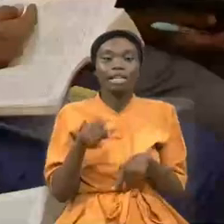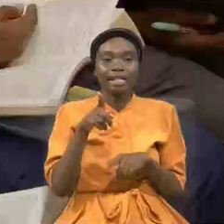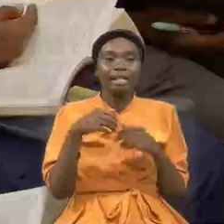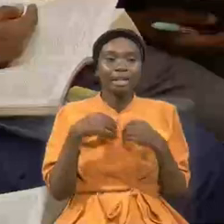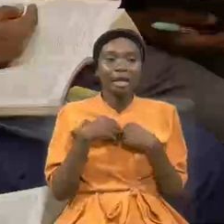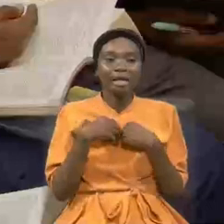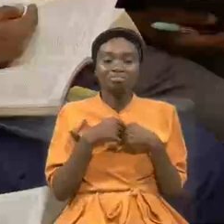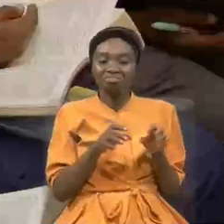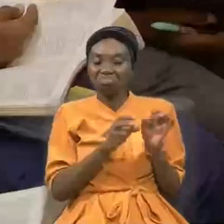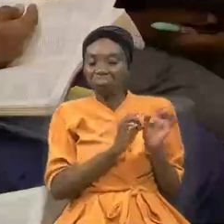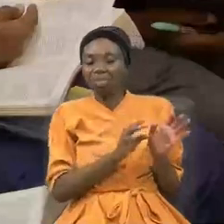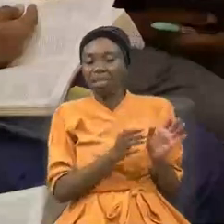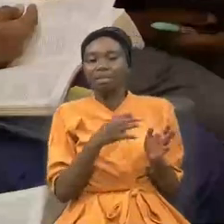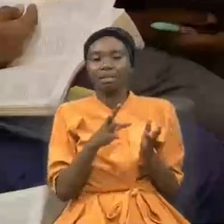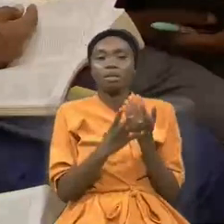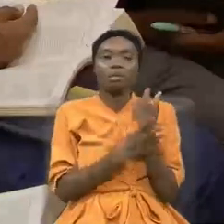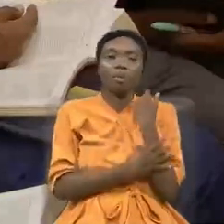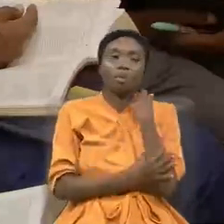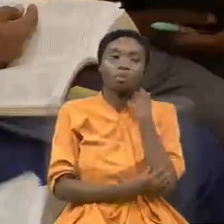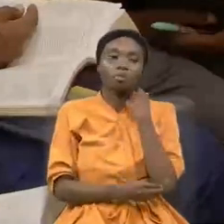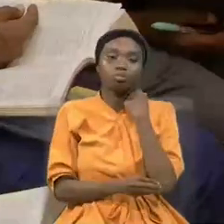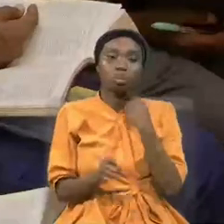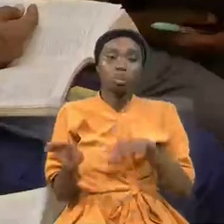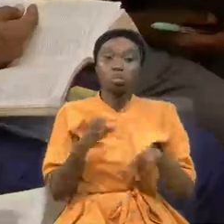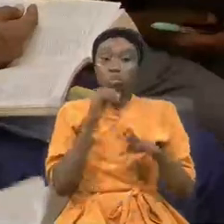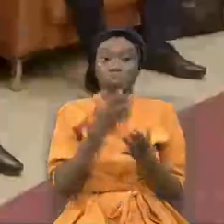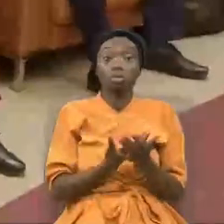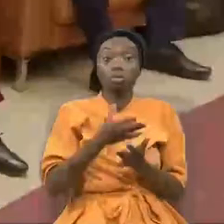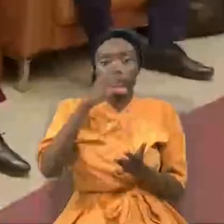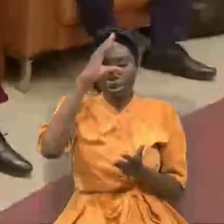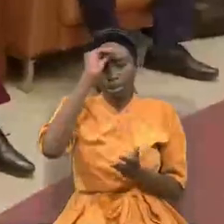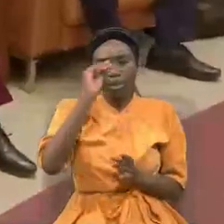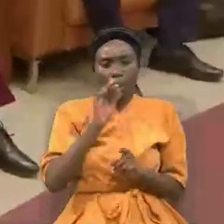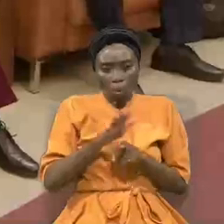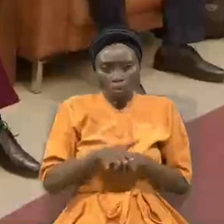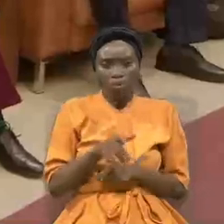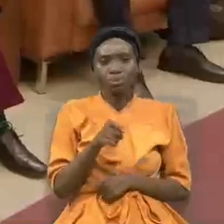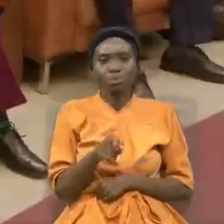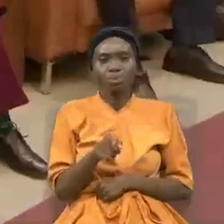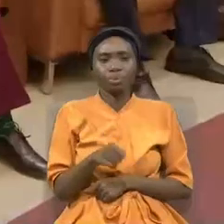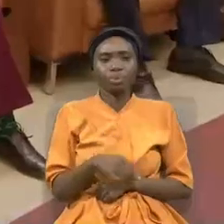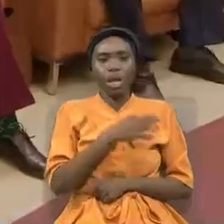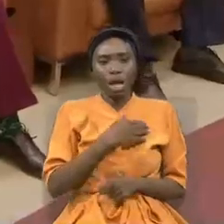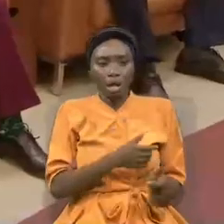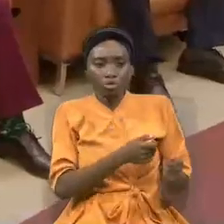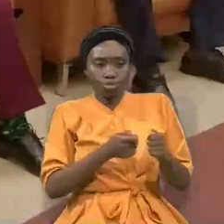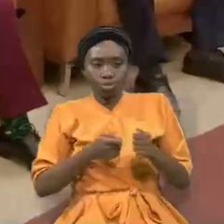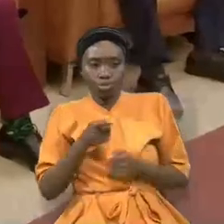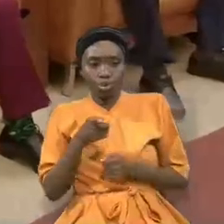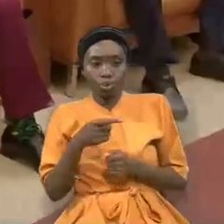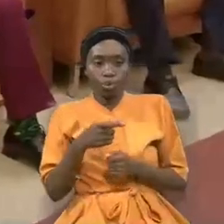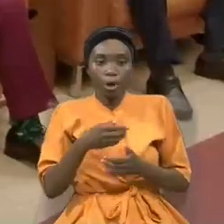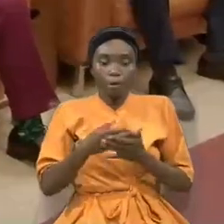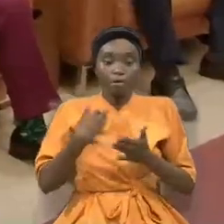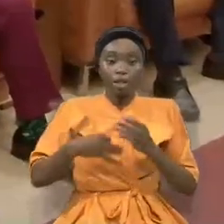Et vous, vous avilissez le pauvre. Ne sont-ce pas les riches qui vous oppriment et qui